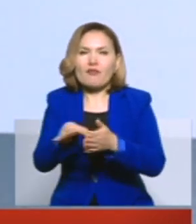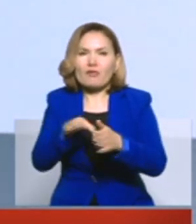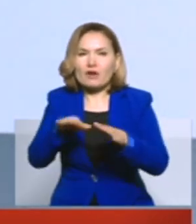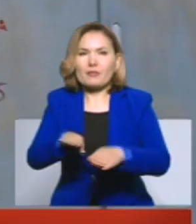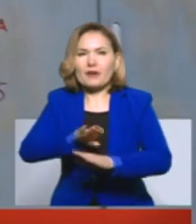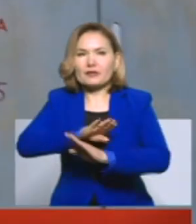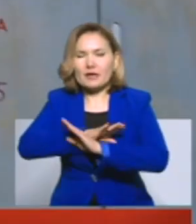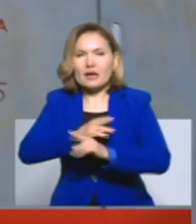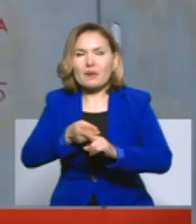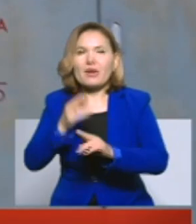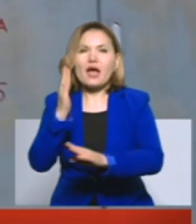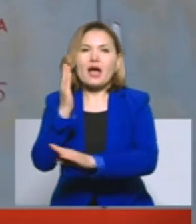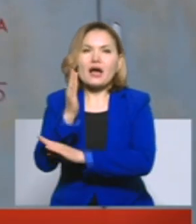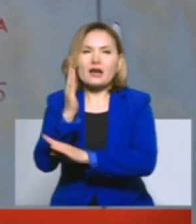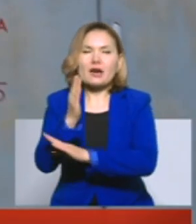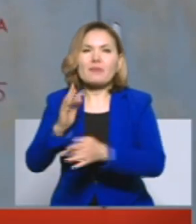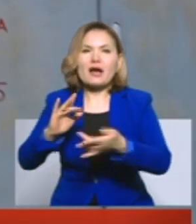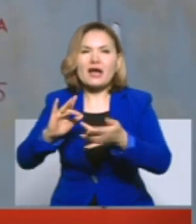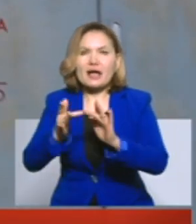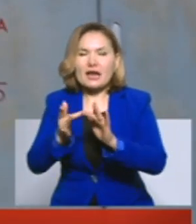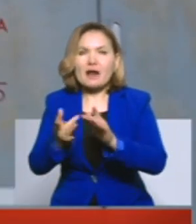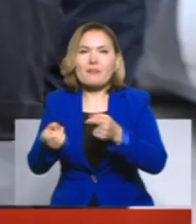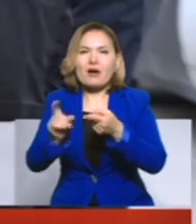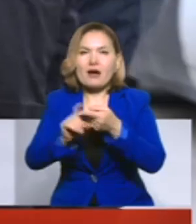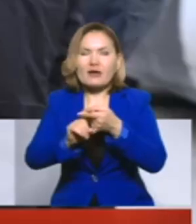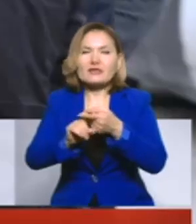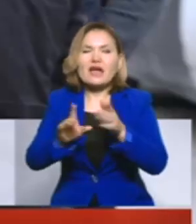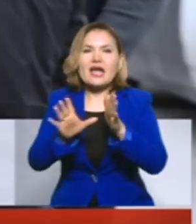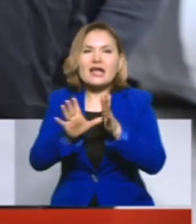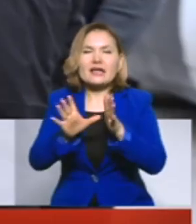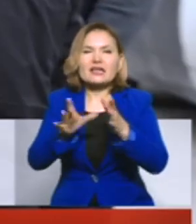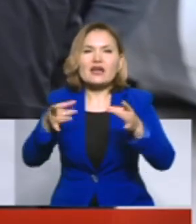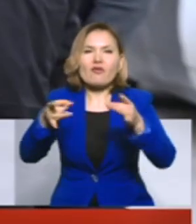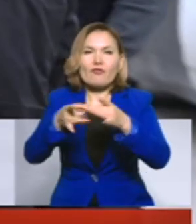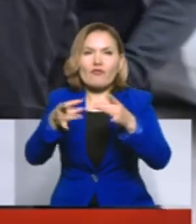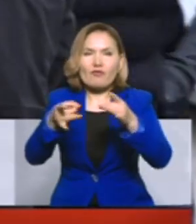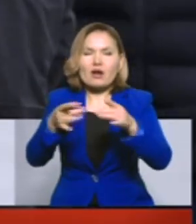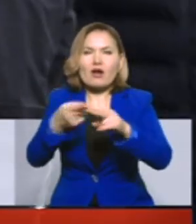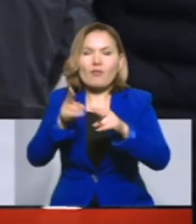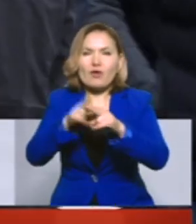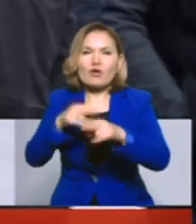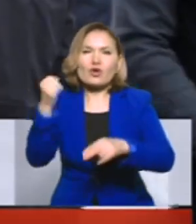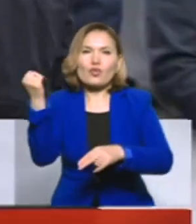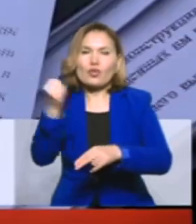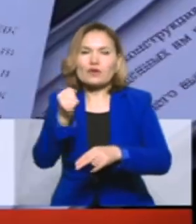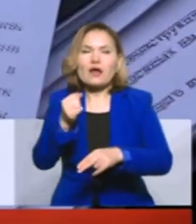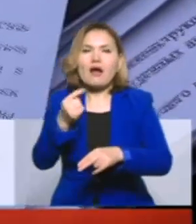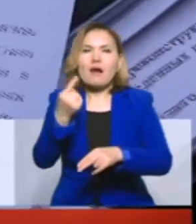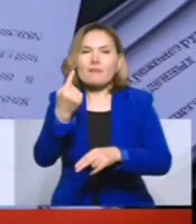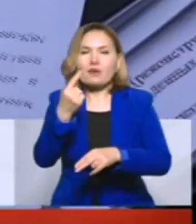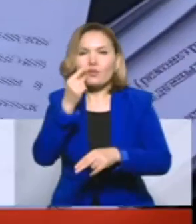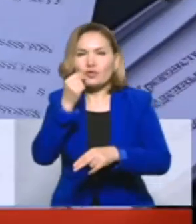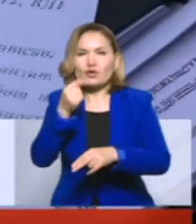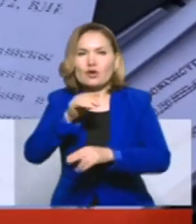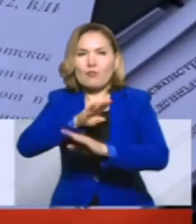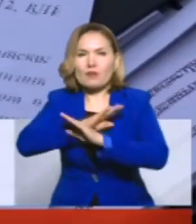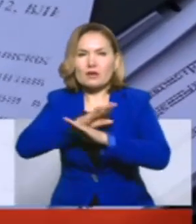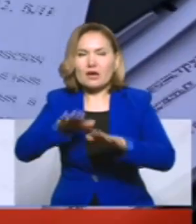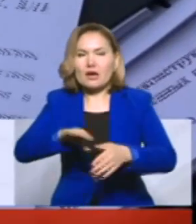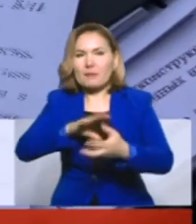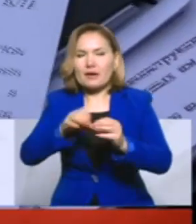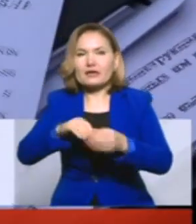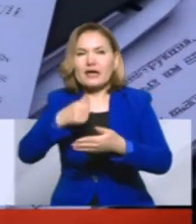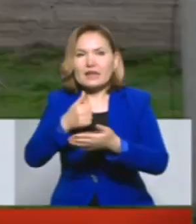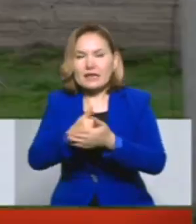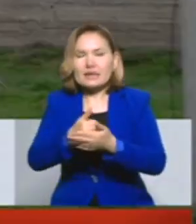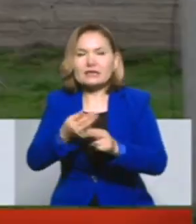айтуынша бағанаға байланған интернет сымы тұйықталып, жоғарғы кернеулік қуат сол арқылы үйге барған. Электр тарату мекемесі осыны негізге